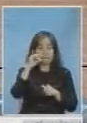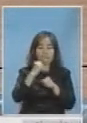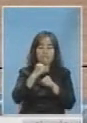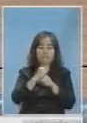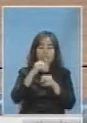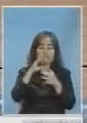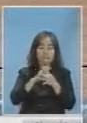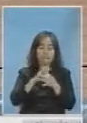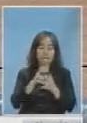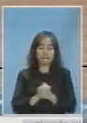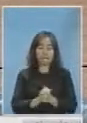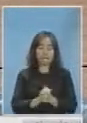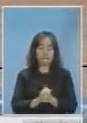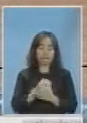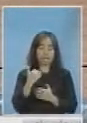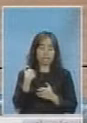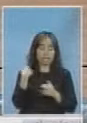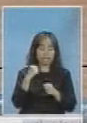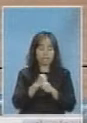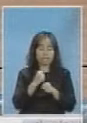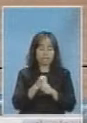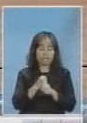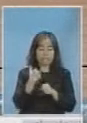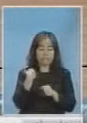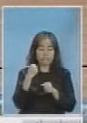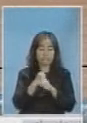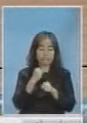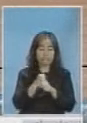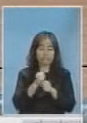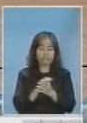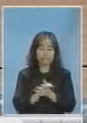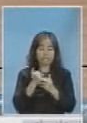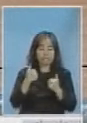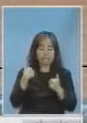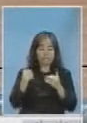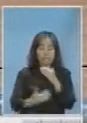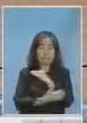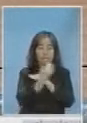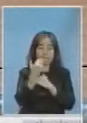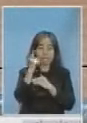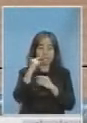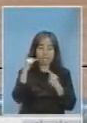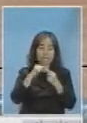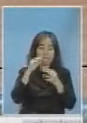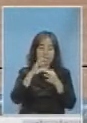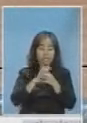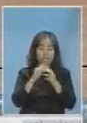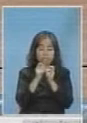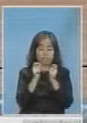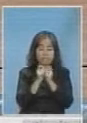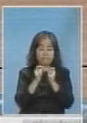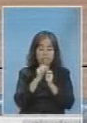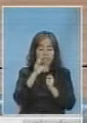หว่างการพิจารณางบประมาณรายจ่ายประจำปีเช่นกันผมมีโอกาสได้เข้าไปเป็นคณะอนุกรรม